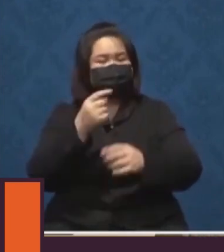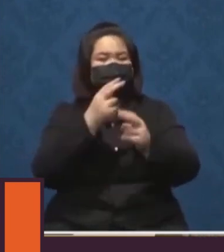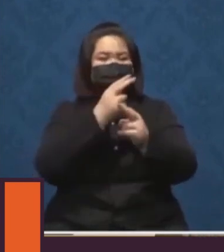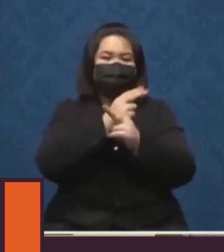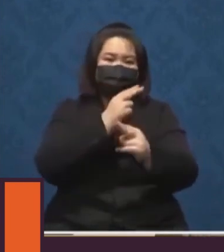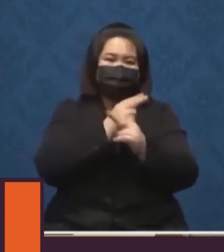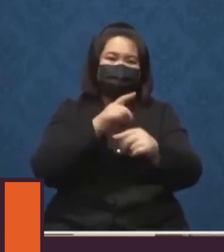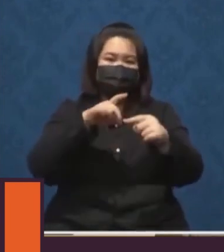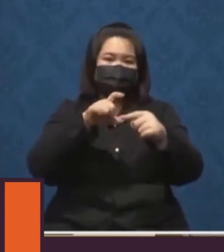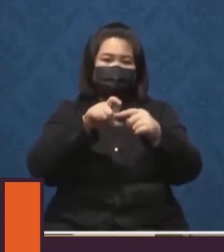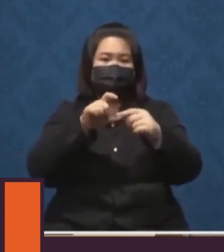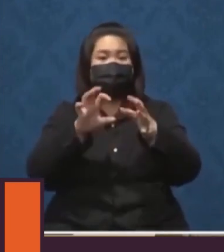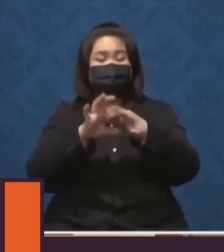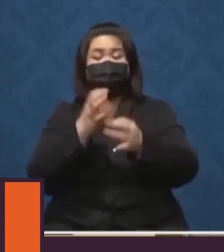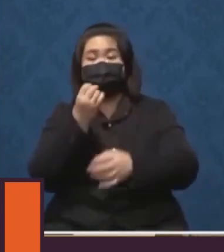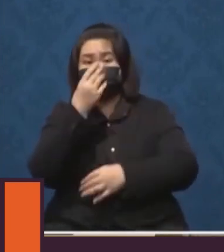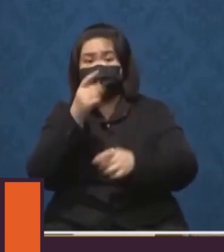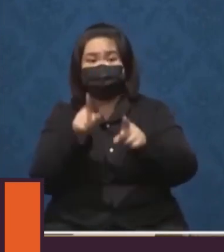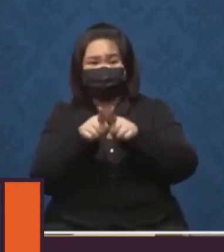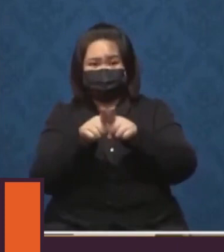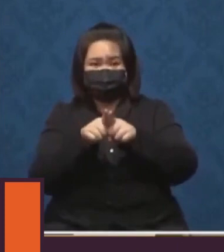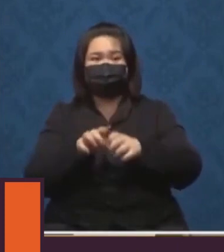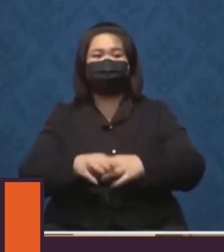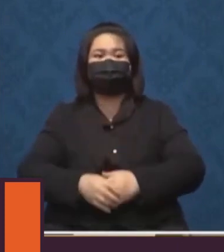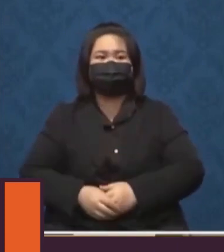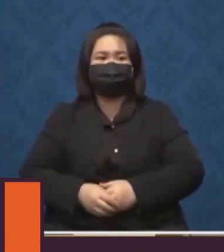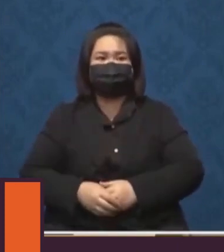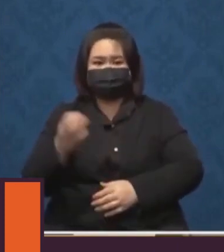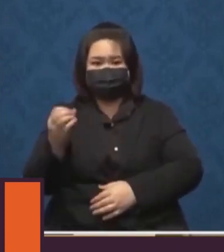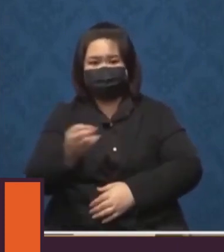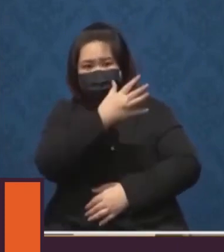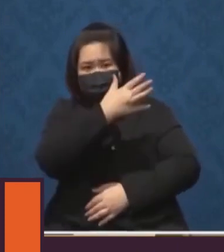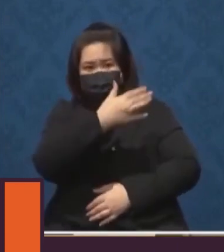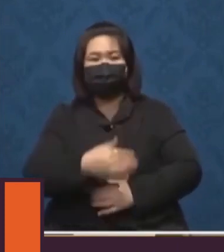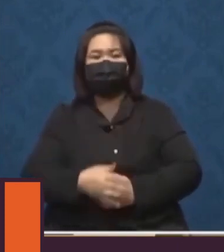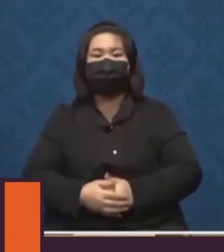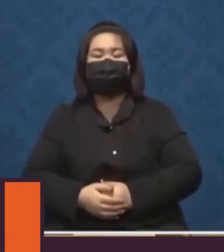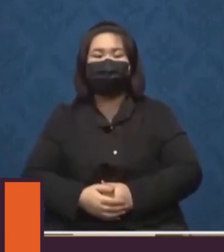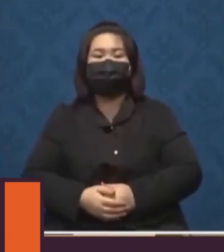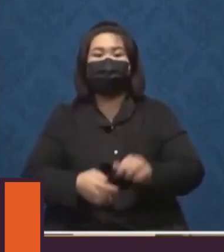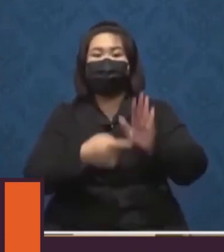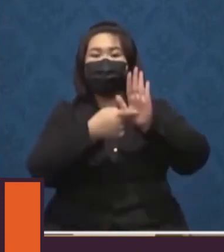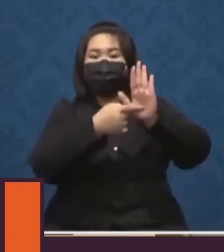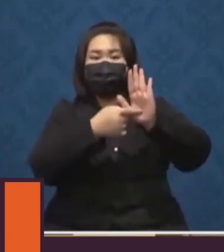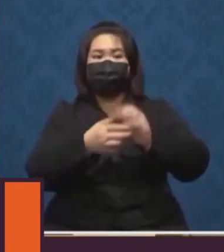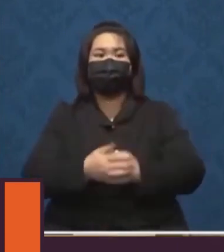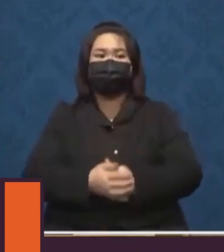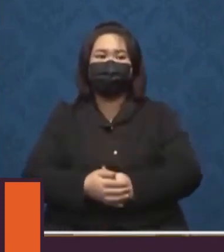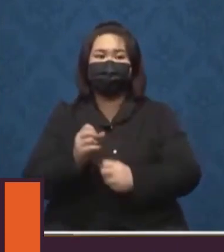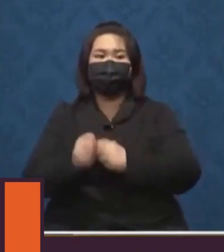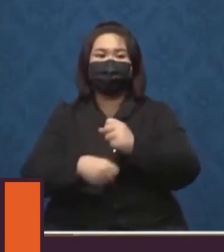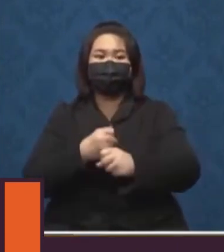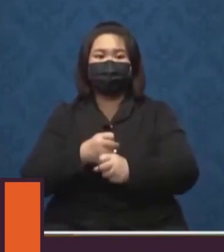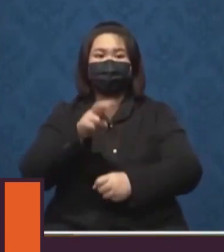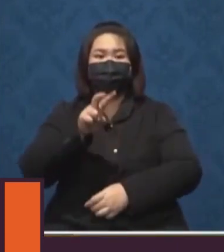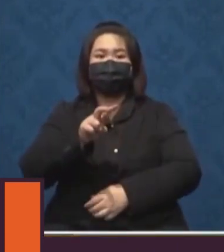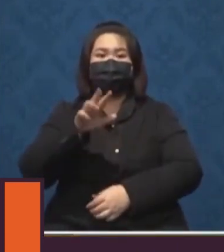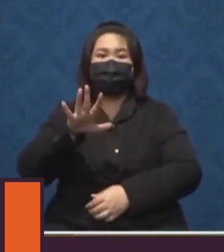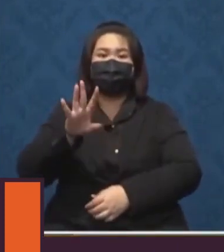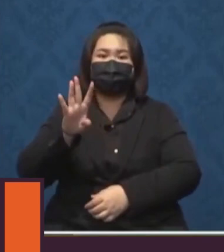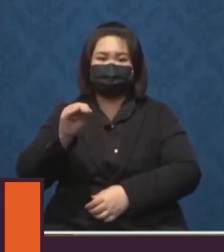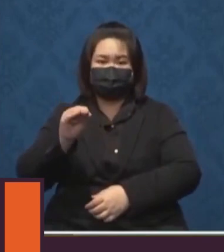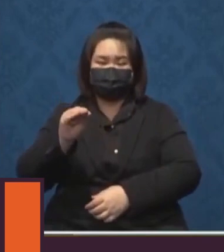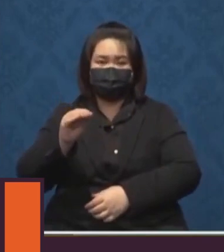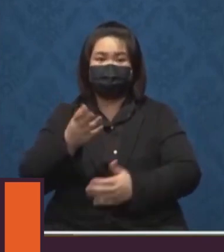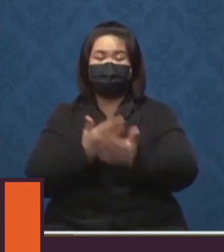ครับขึ้นสไลด์ให้หน่อยครับผมยกตัวอย่างเช่นนะครับหากเมื่อปี2540เรากำหนดเงินก